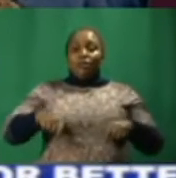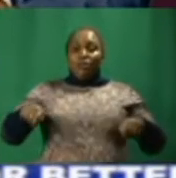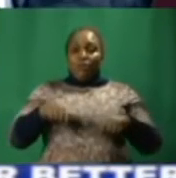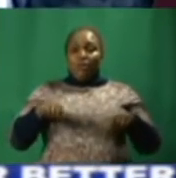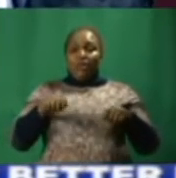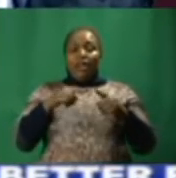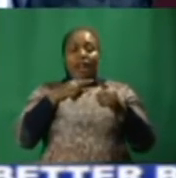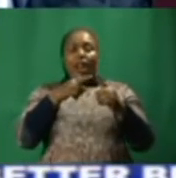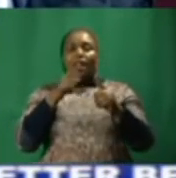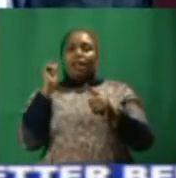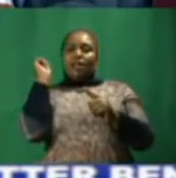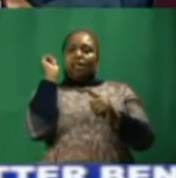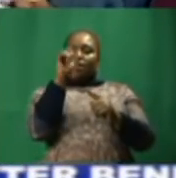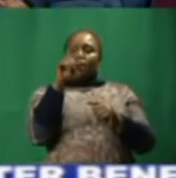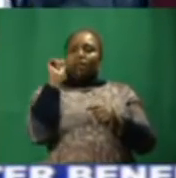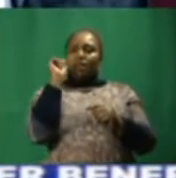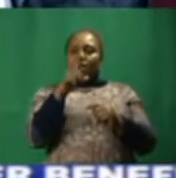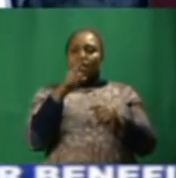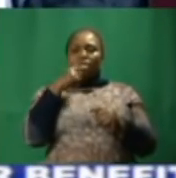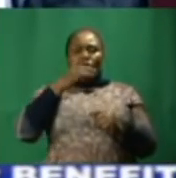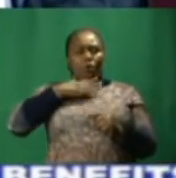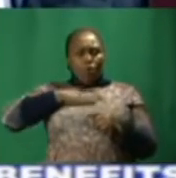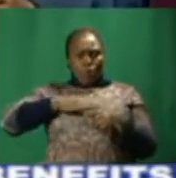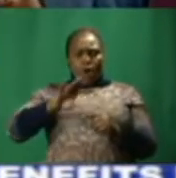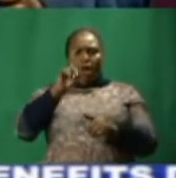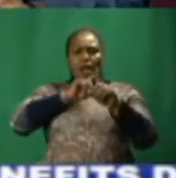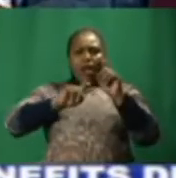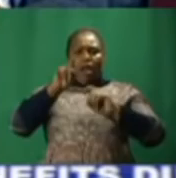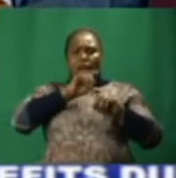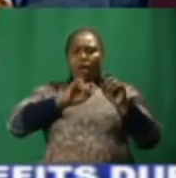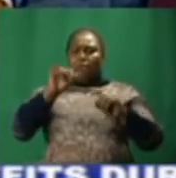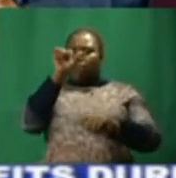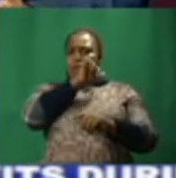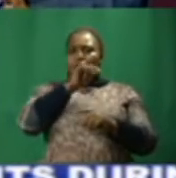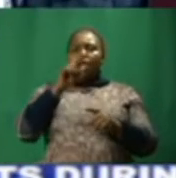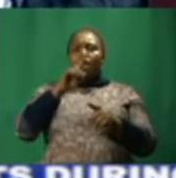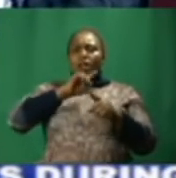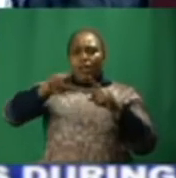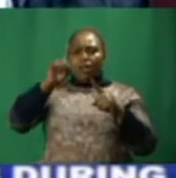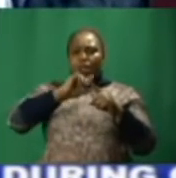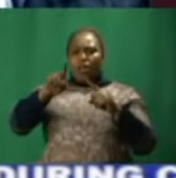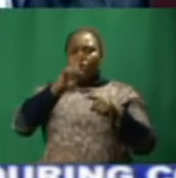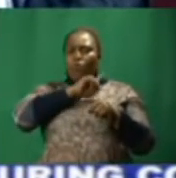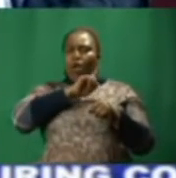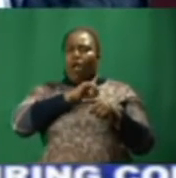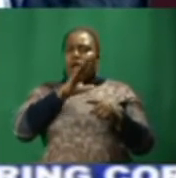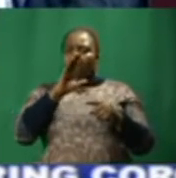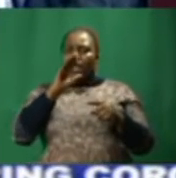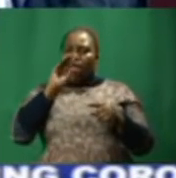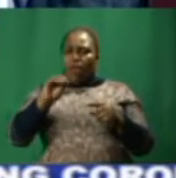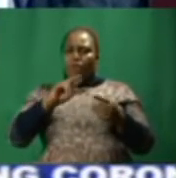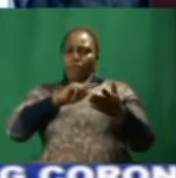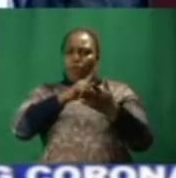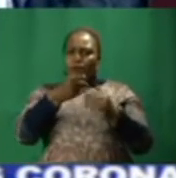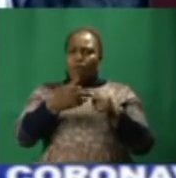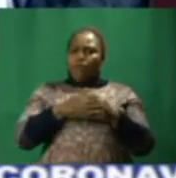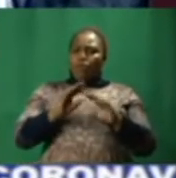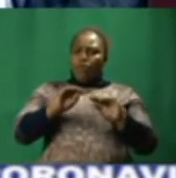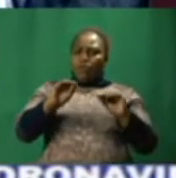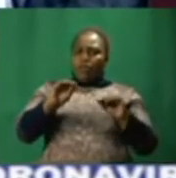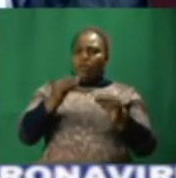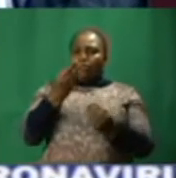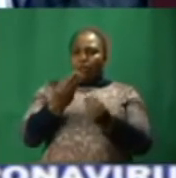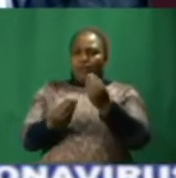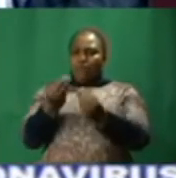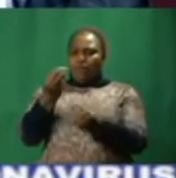iyafisa iyacela ukuthi nayi ngasheshe ibuyele ngoba bona banetinhlelo tekufundisa abamvana labancane lokuyinkulisa isitabe sesiyadibuka